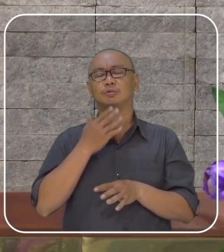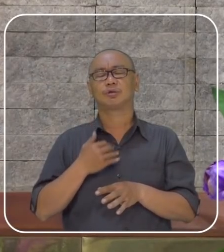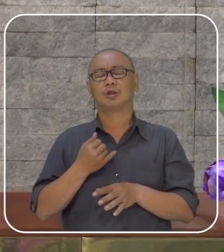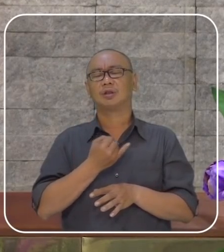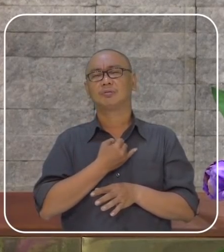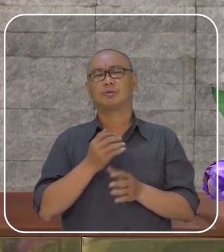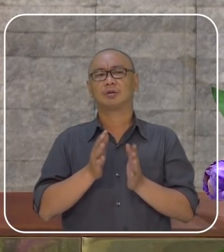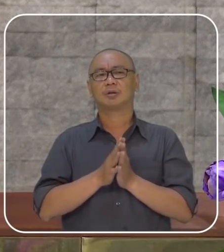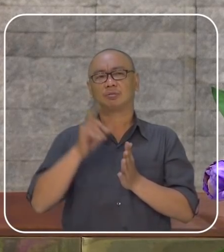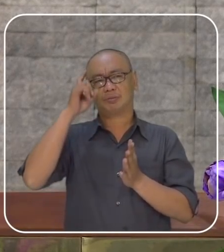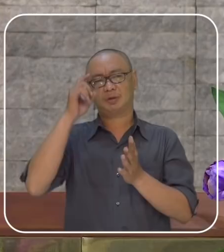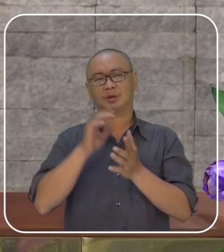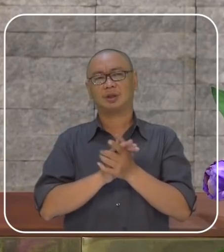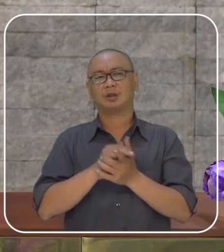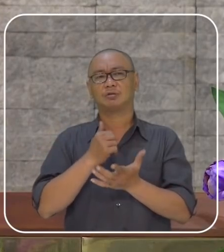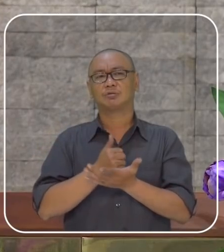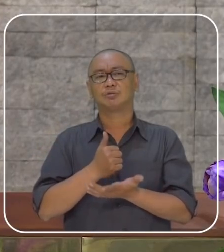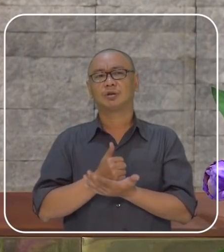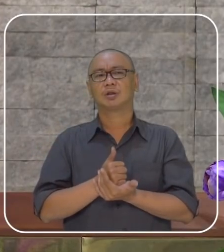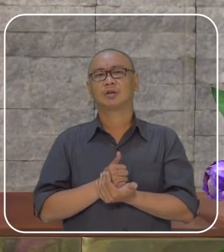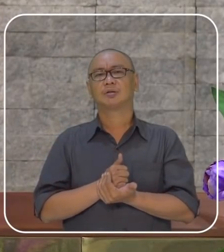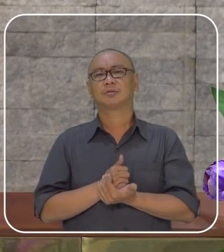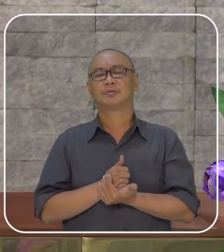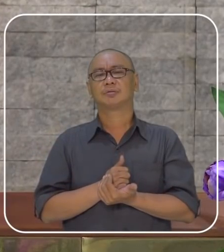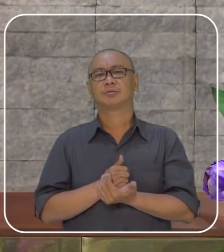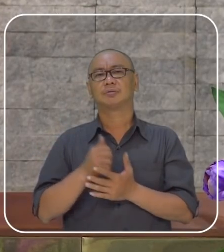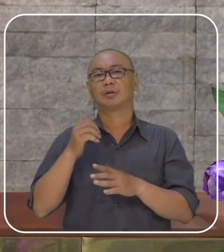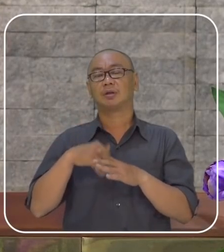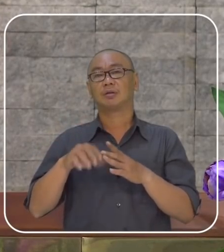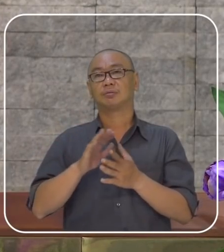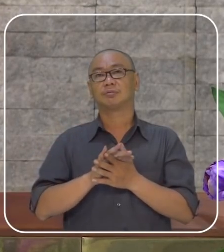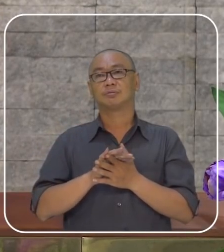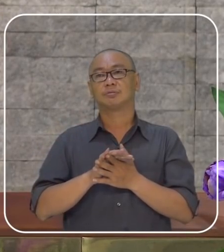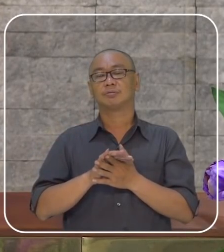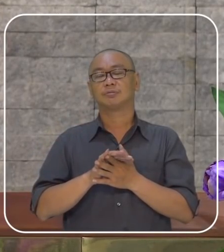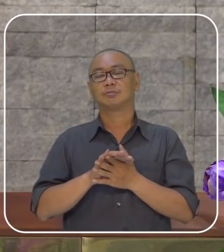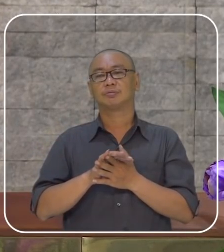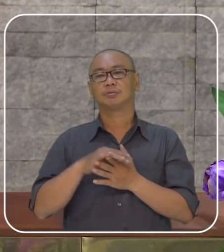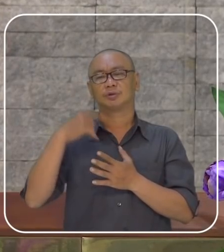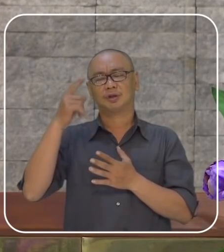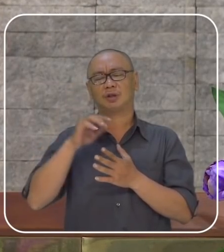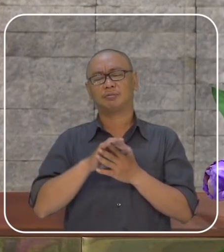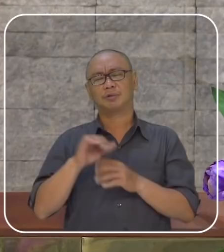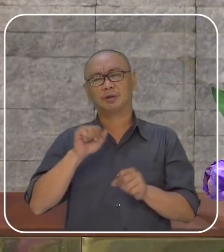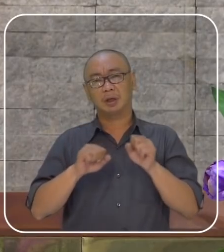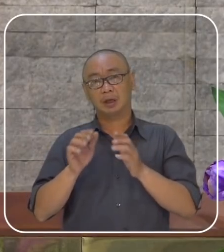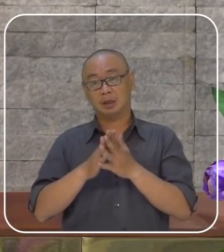percaya. Sesungguhnya di dalam setiap tindakan dan sikap kami justru